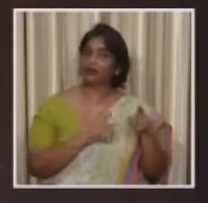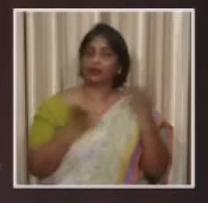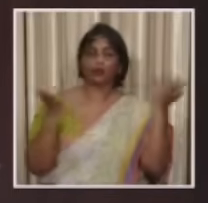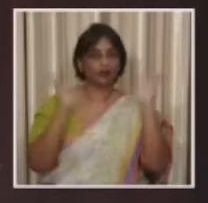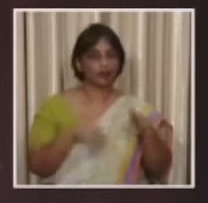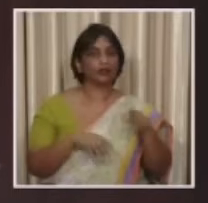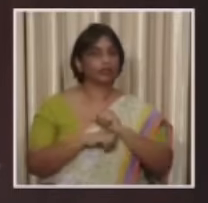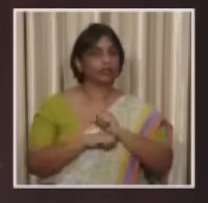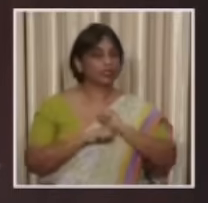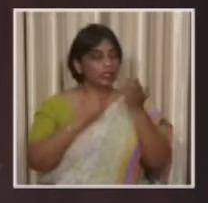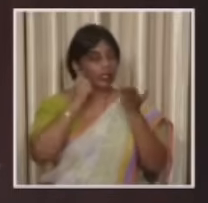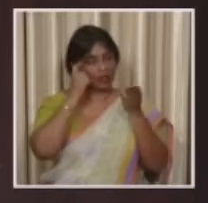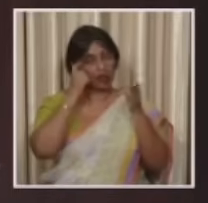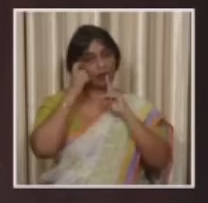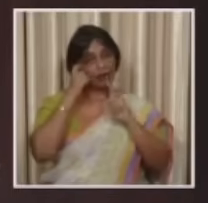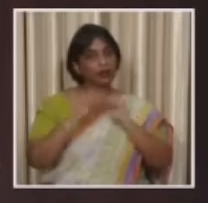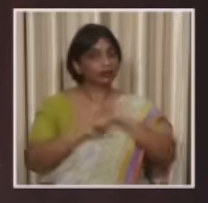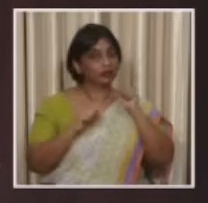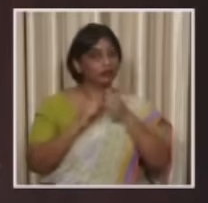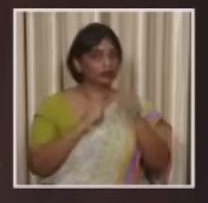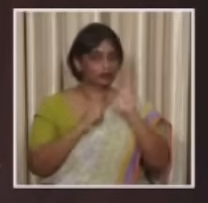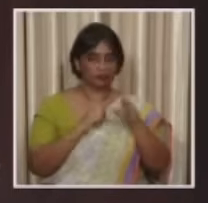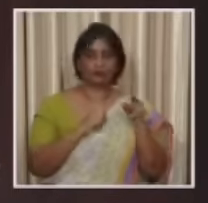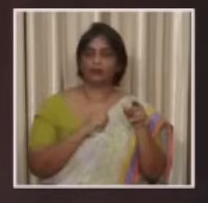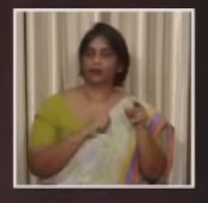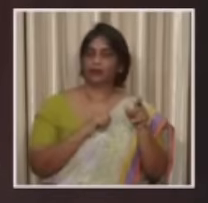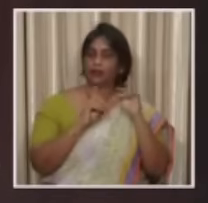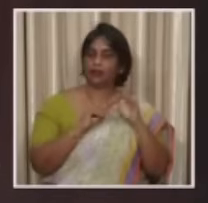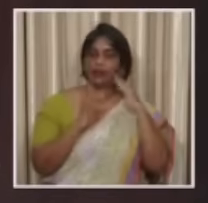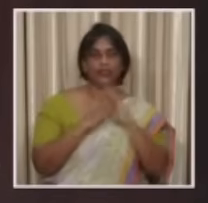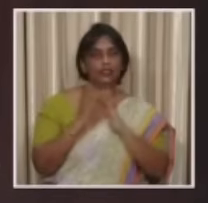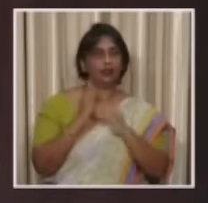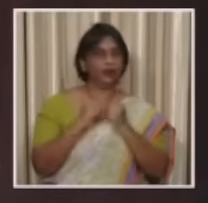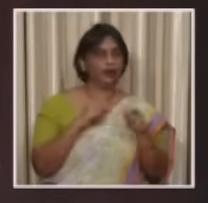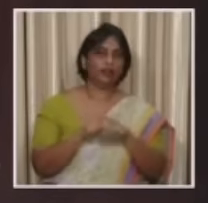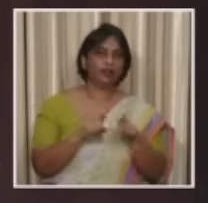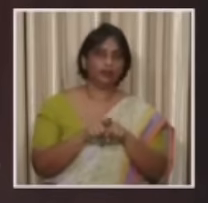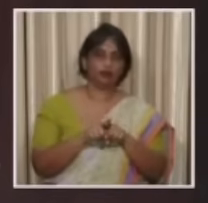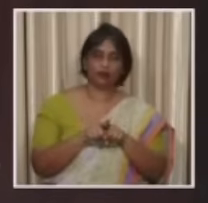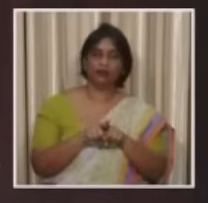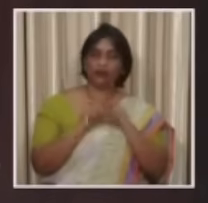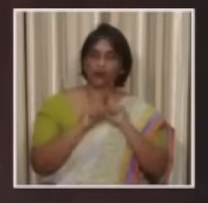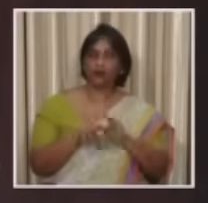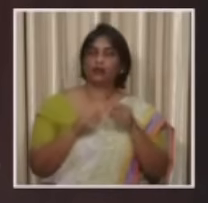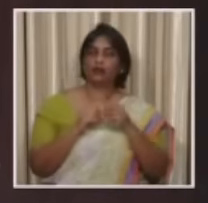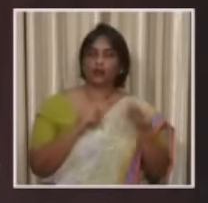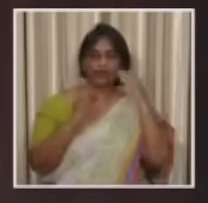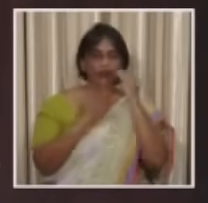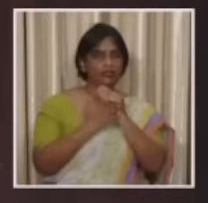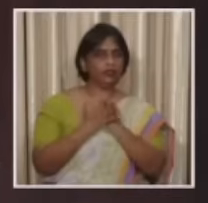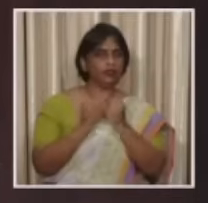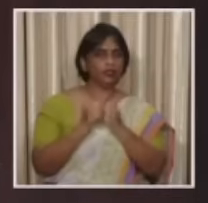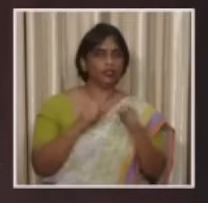බැල එයාගේ ඉල්ලීම් ඉල්ලන්න වැඩ කටයුතු ටික ඇස් කියලා තිබුණා. ඒ නිසා මම කියන්න කැමති මේ අන්තිමටම අපේ මම දැක්ක අපේ